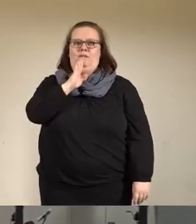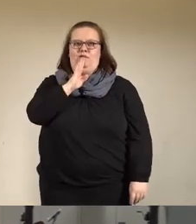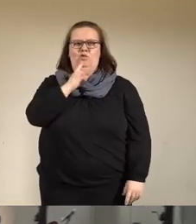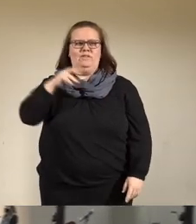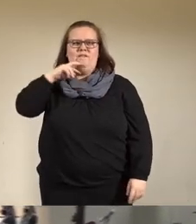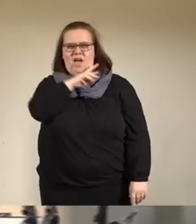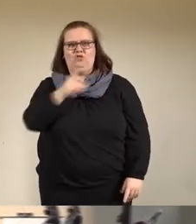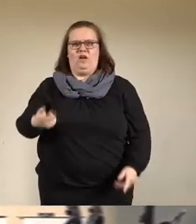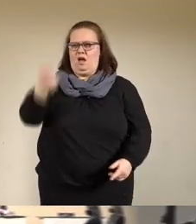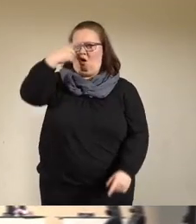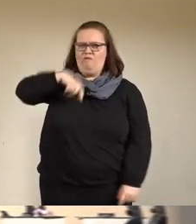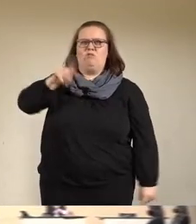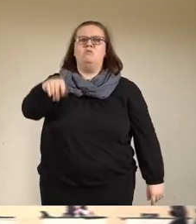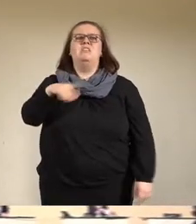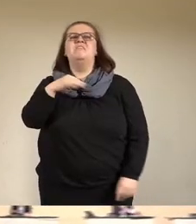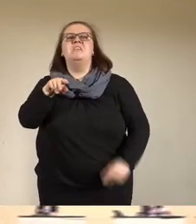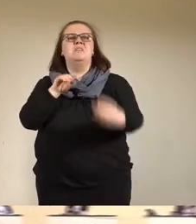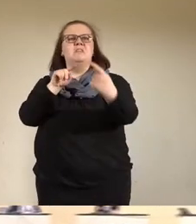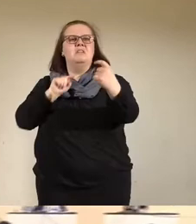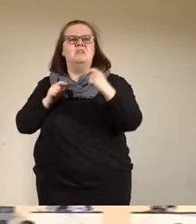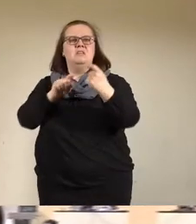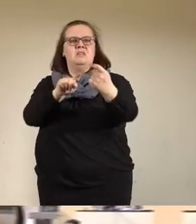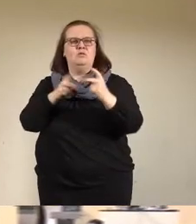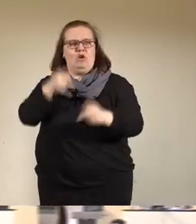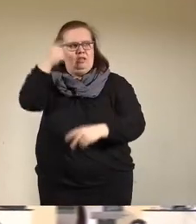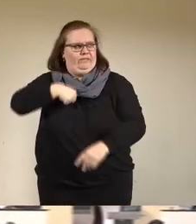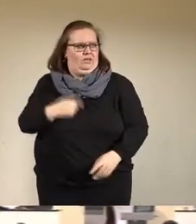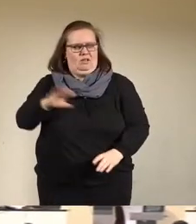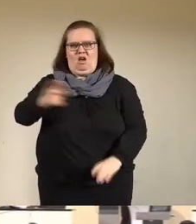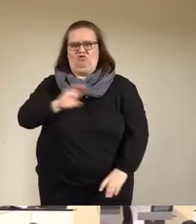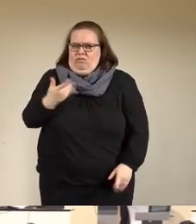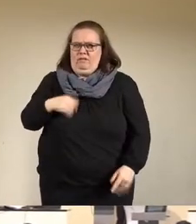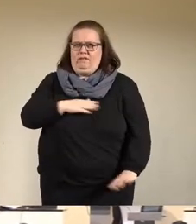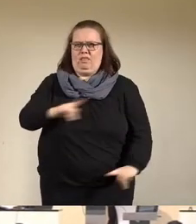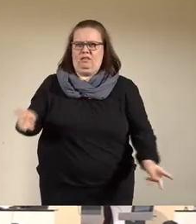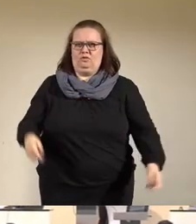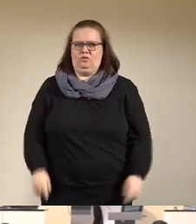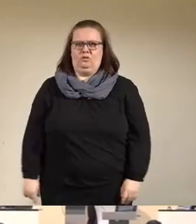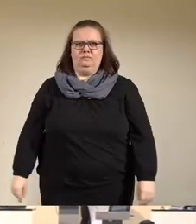Das ist eine Frechheit uns gegenüber, wenn Sie davon ein Zwiegespräch mit einzelnen Stadträten führen.